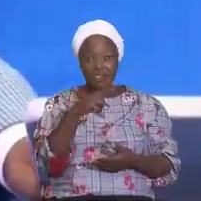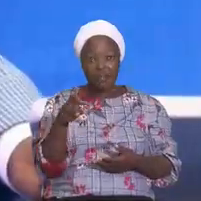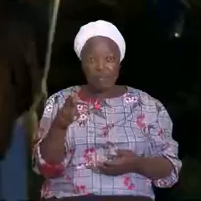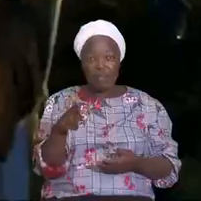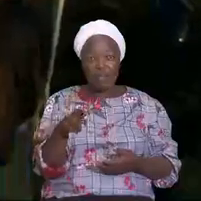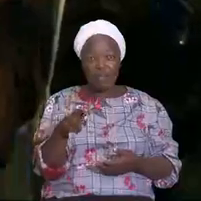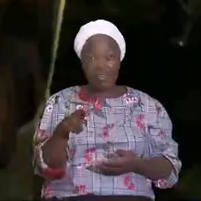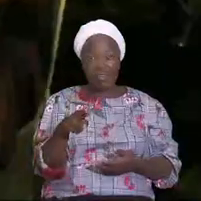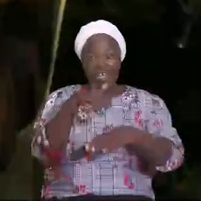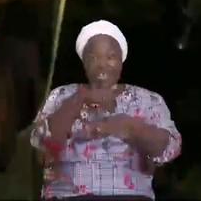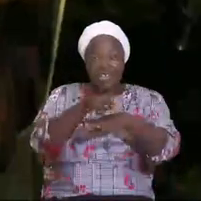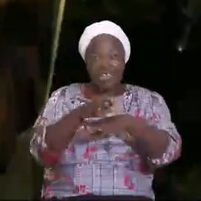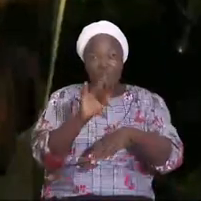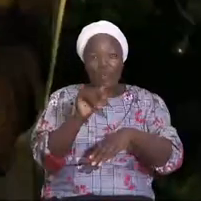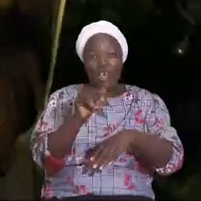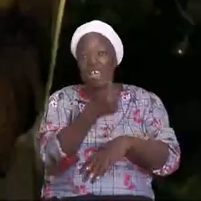sera neutralisé.